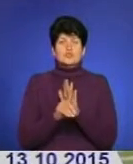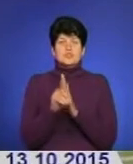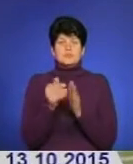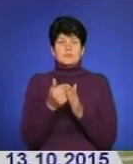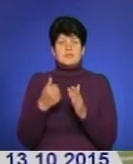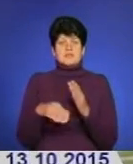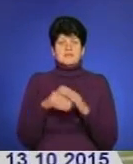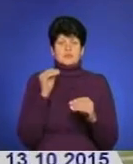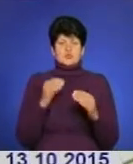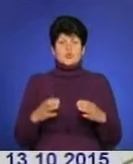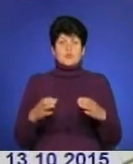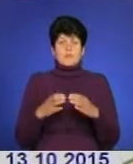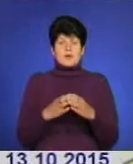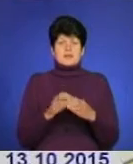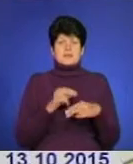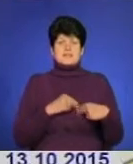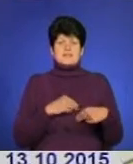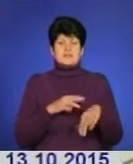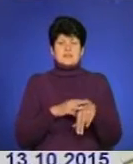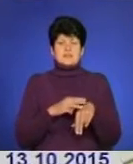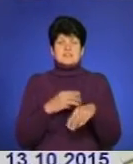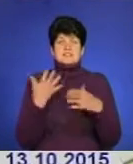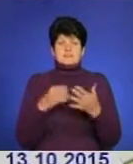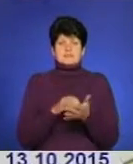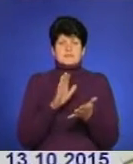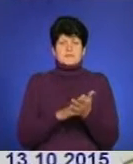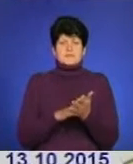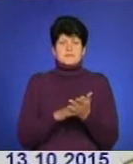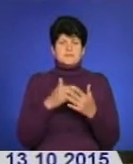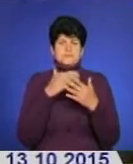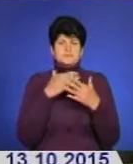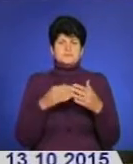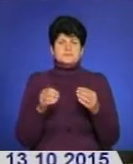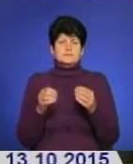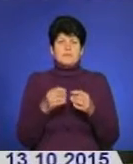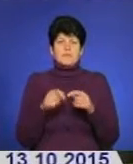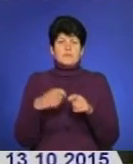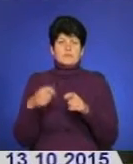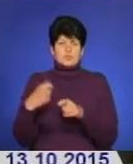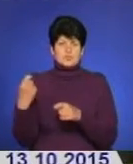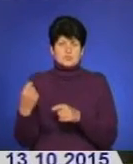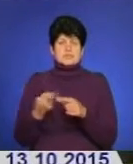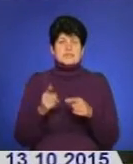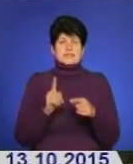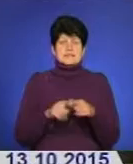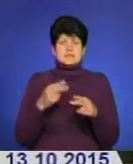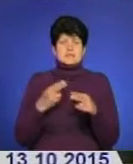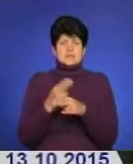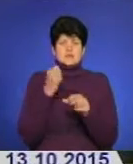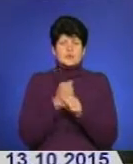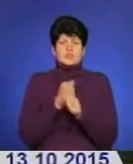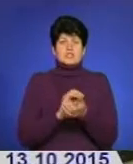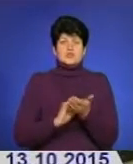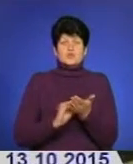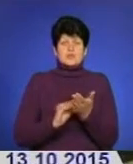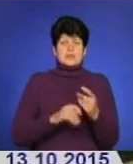передвиборчої кампанії працівники міліції вже зафіксували десяток несистемних правопорушень. Це передусім перешкоджання роботі